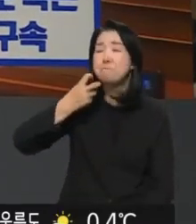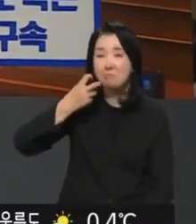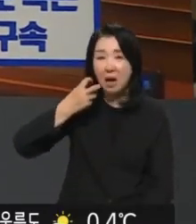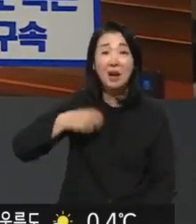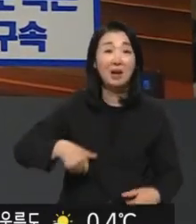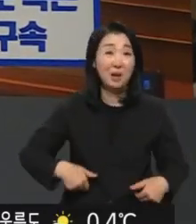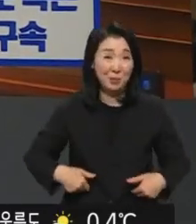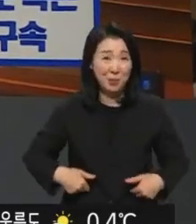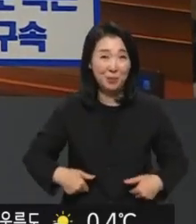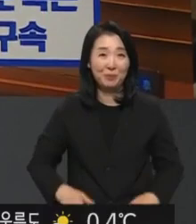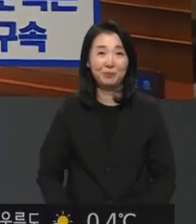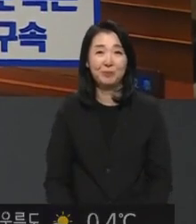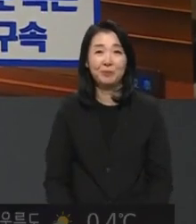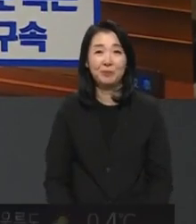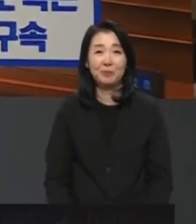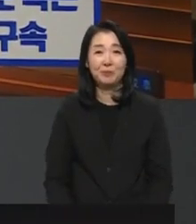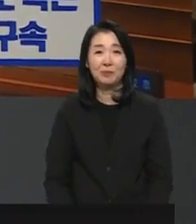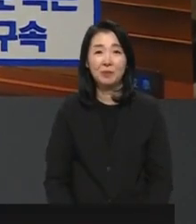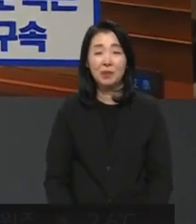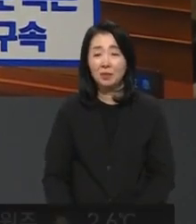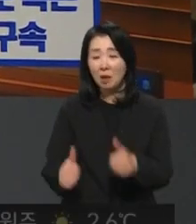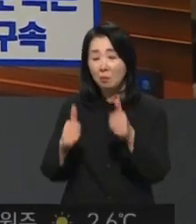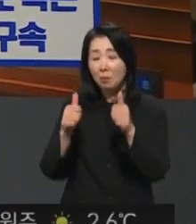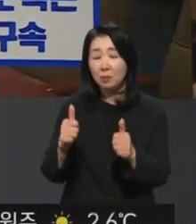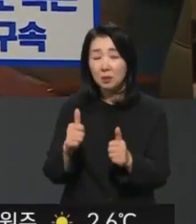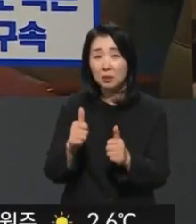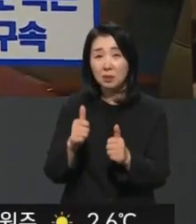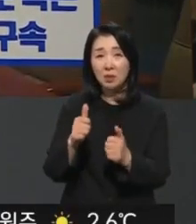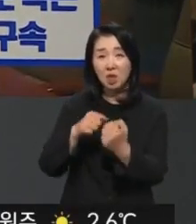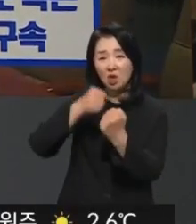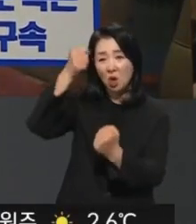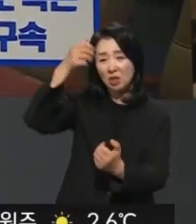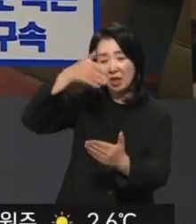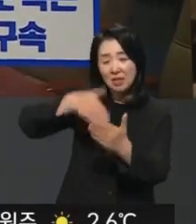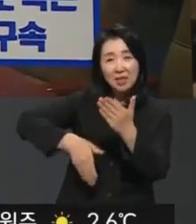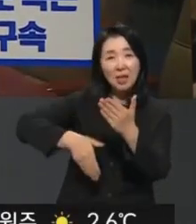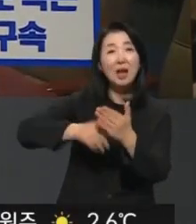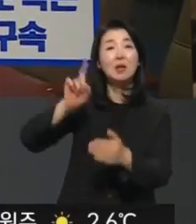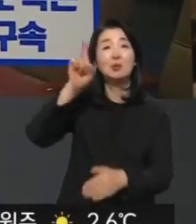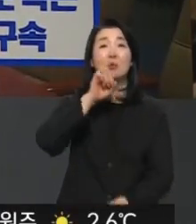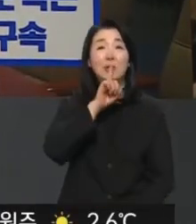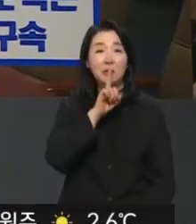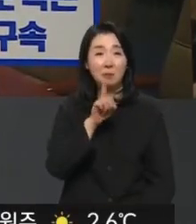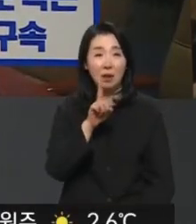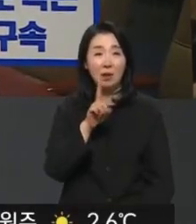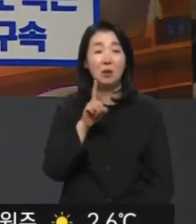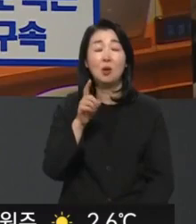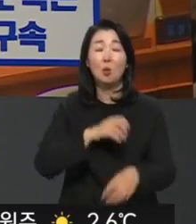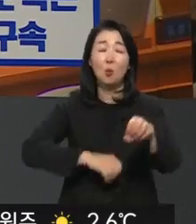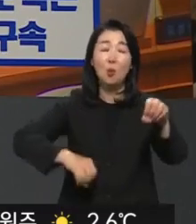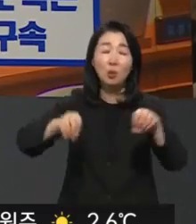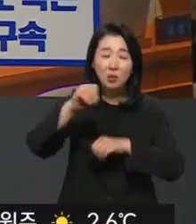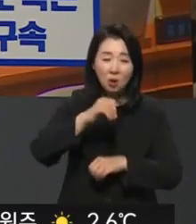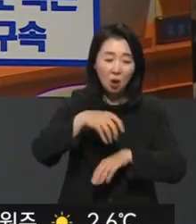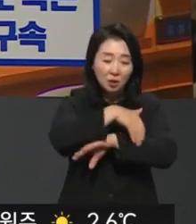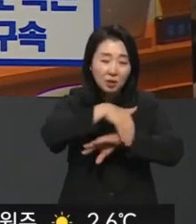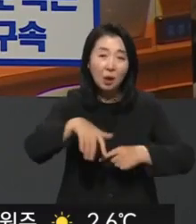수 있다 이런 겁니다. 이때 이 법원에서 영장이 기각될 가능성이 높다 이렇게 보고 오히려